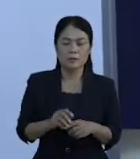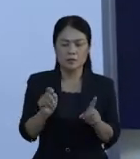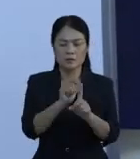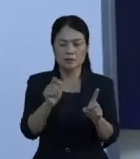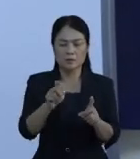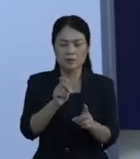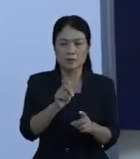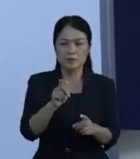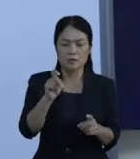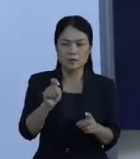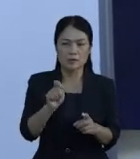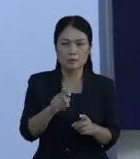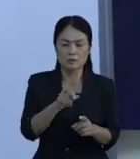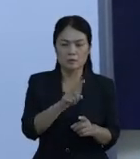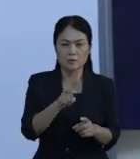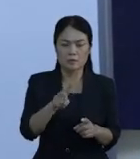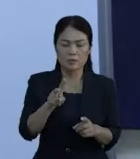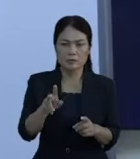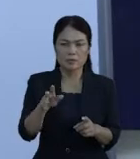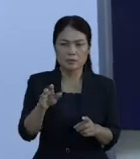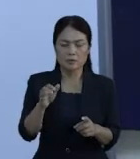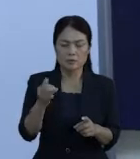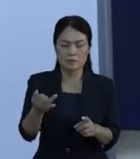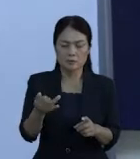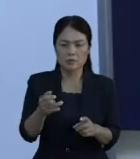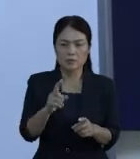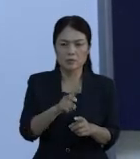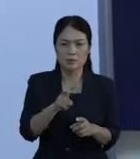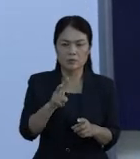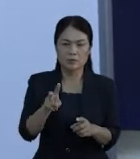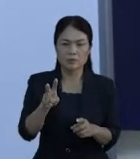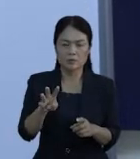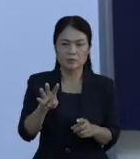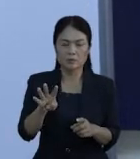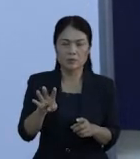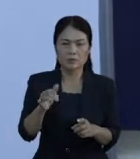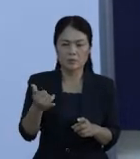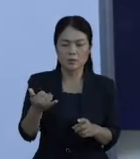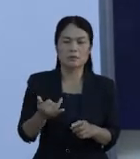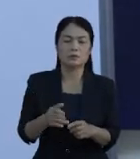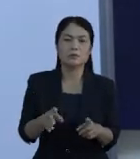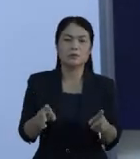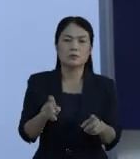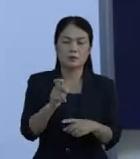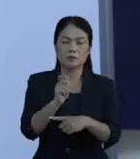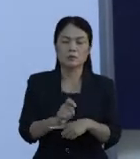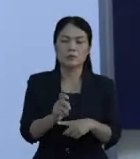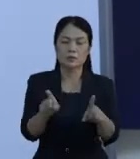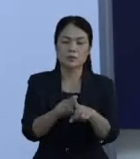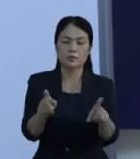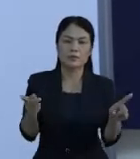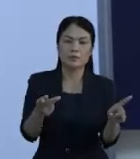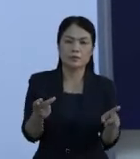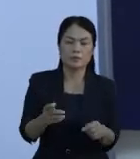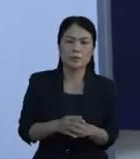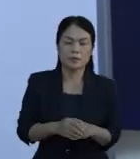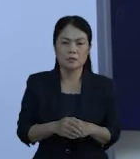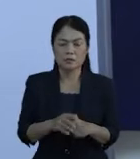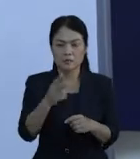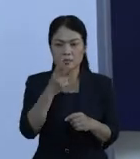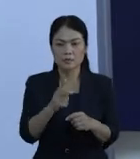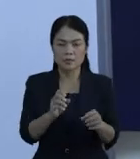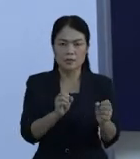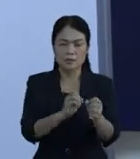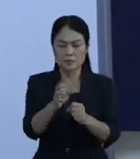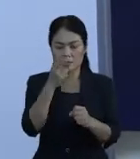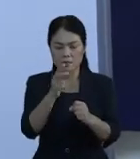và muối phí bấy buồn pram và muối phần muối phí bấy buồn phém và muối bất tung đối lệch nia chẳng ấy bà chẳng dương chạp